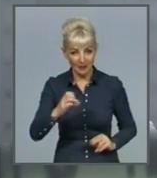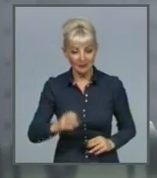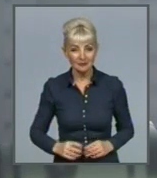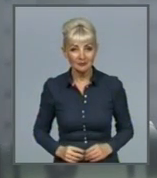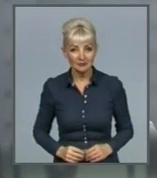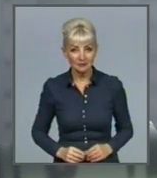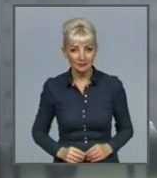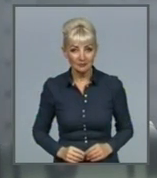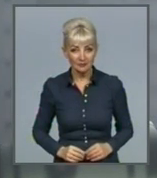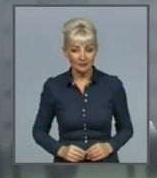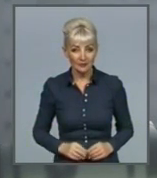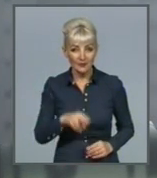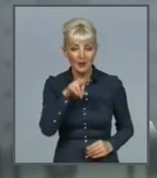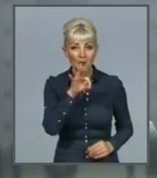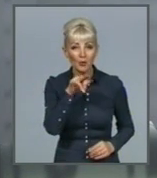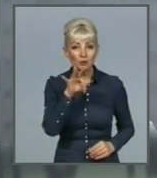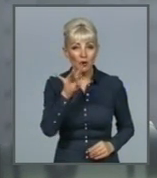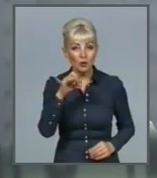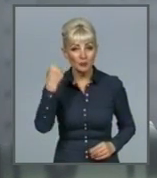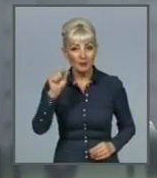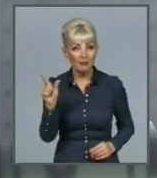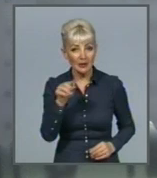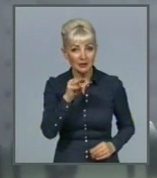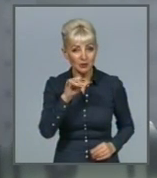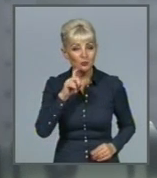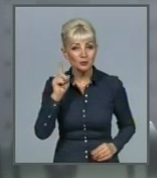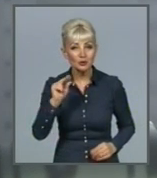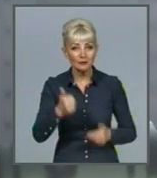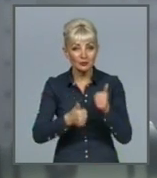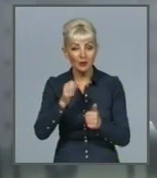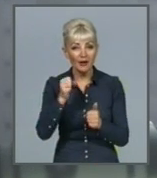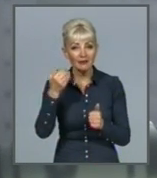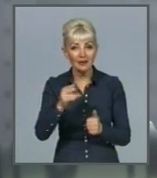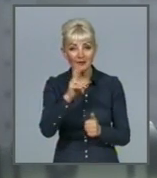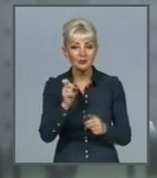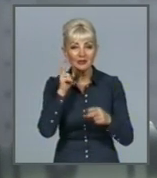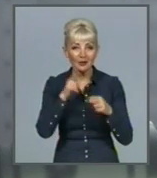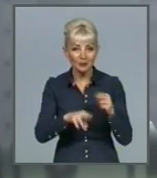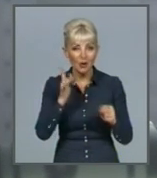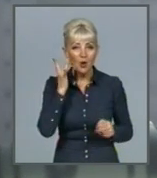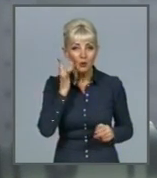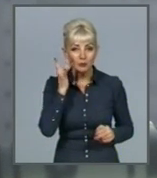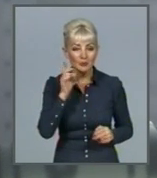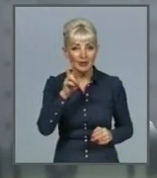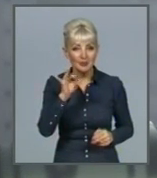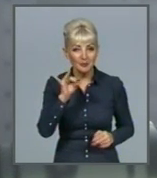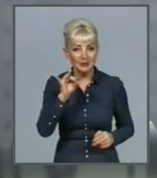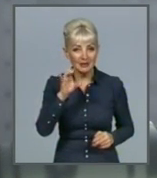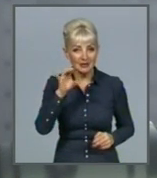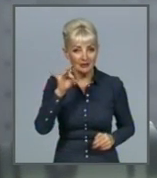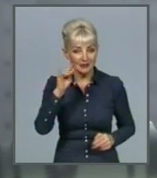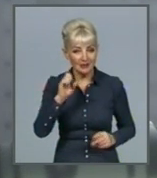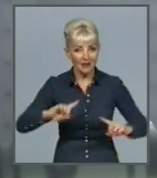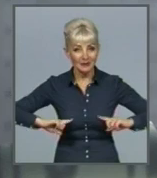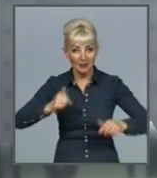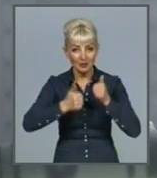Артем Подорожный выиграл парный титул юниорского турнира ITF, который завершился в румынской Бистрице. В финальном поединке 16-летний